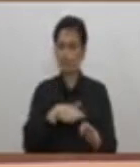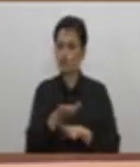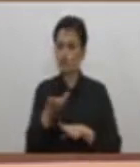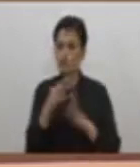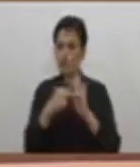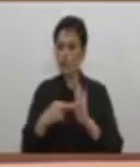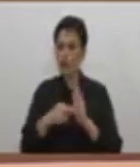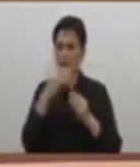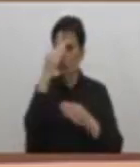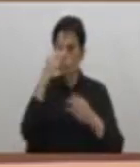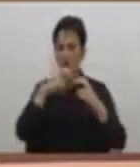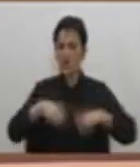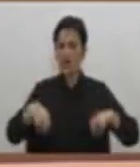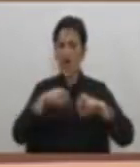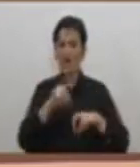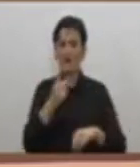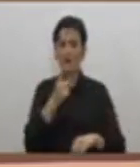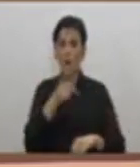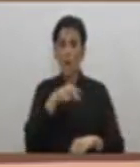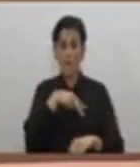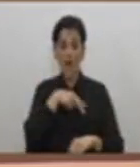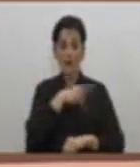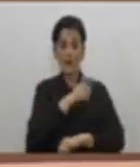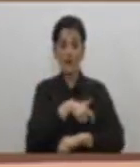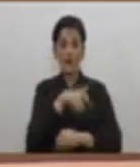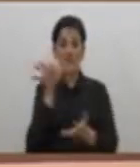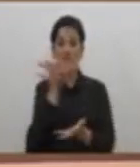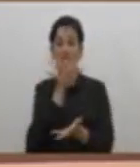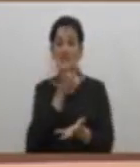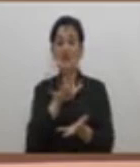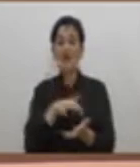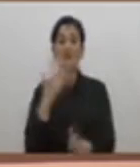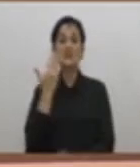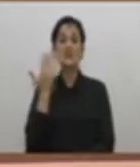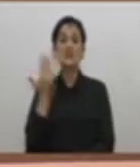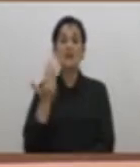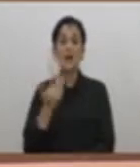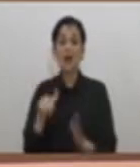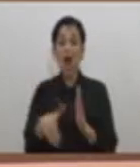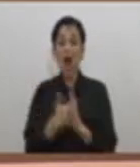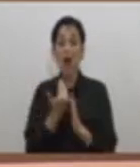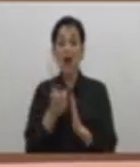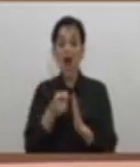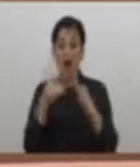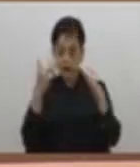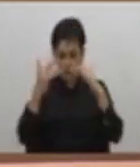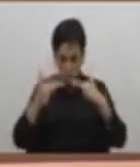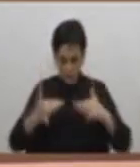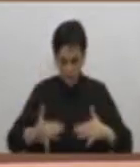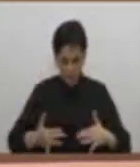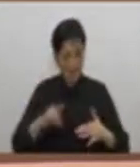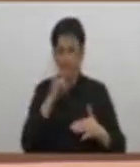განხილვა, ვინაიდან პარლამენტის წევრები კანონპროექტის ტექსტის ზეპირად წარმოდგენილ ახალი ვარიანტის გაცნობას და გააზრებას